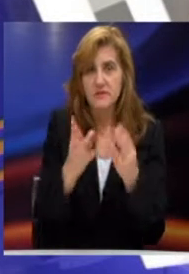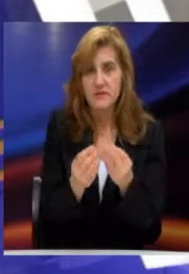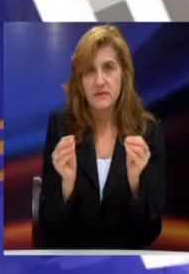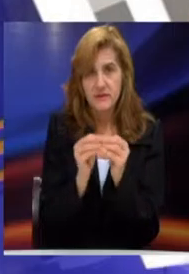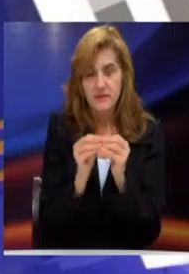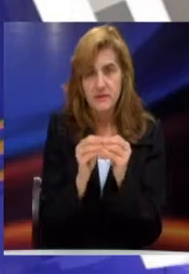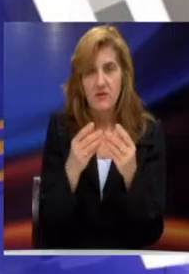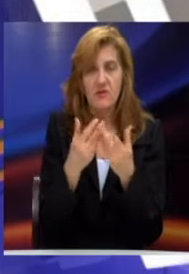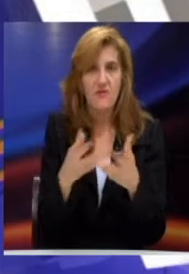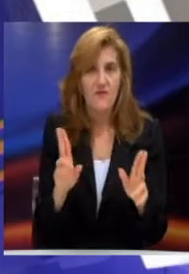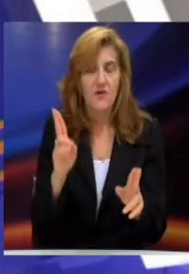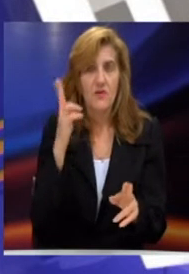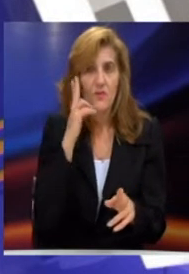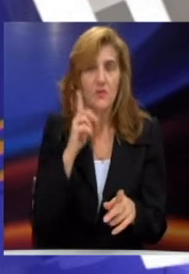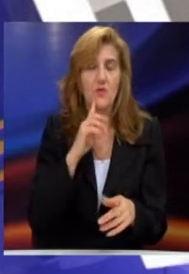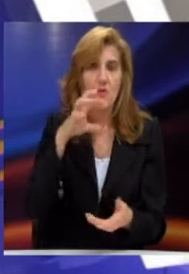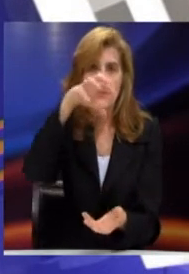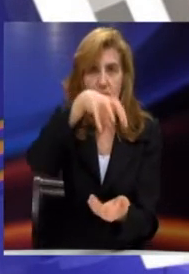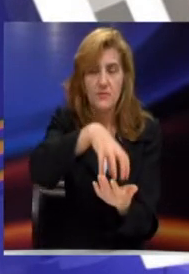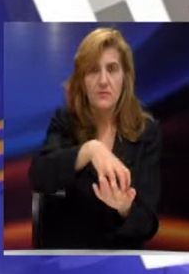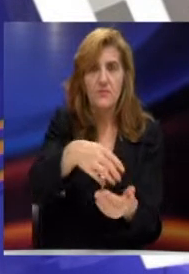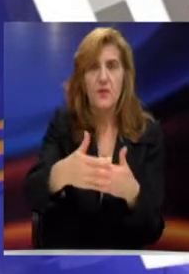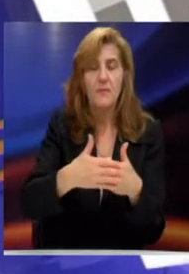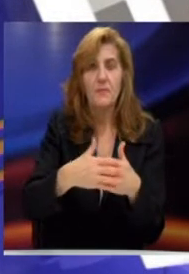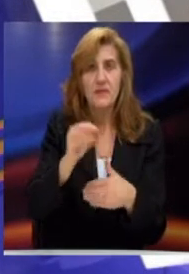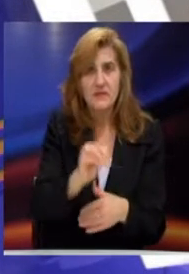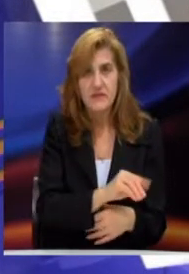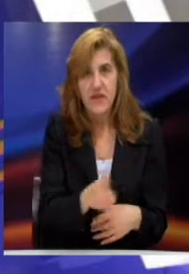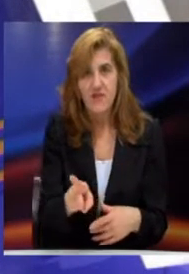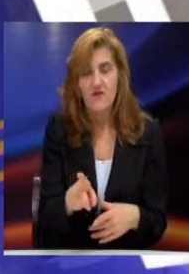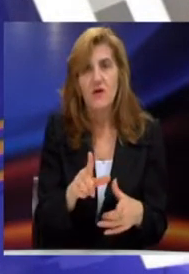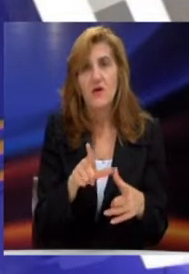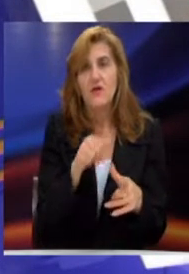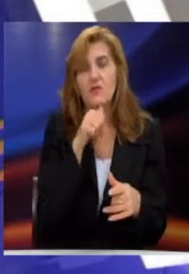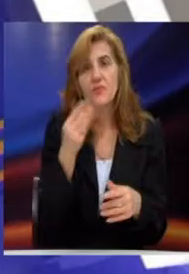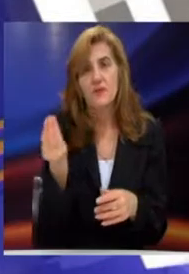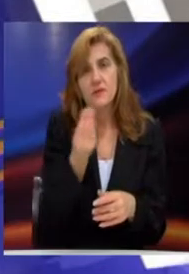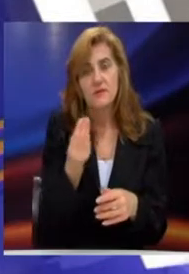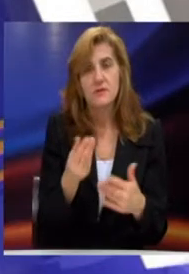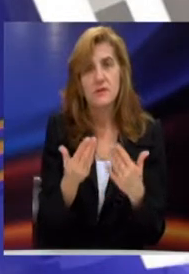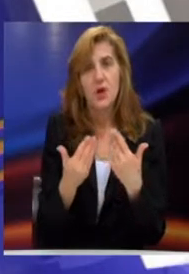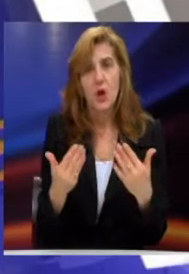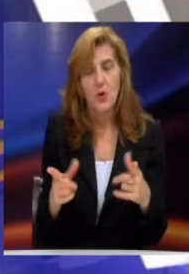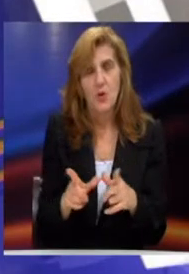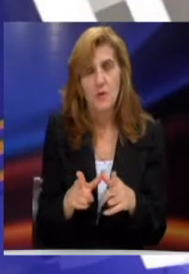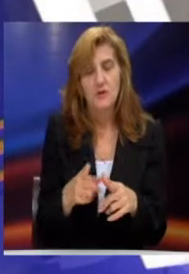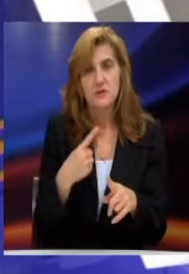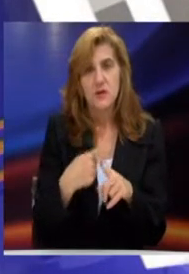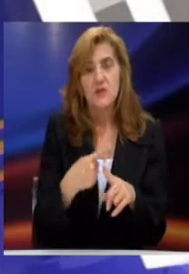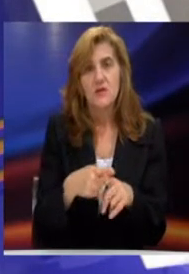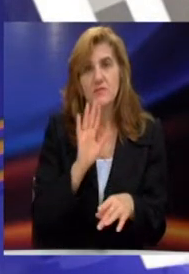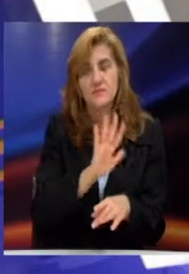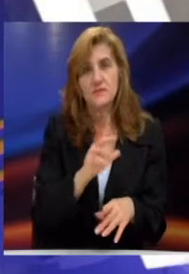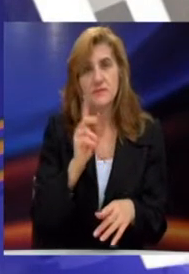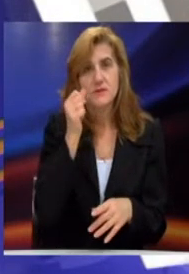veliko oslikano uskršnje jaje koje je postavljeno na platovu ispred Franjevačke crkve. Jaje su oslikali umetnici naive iz